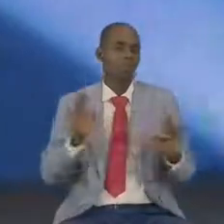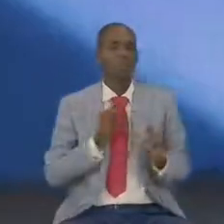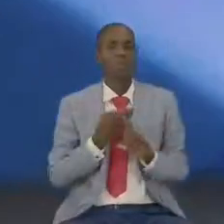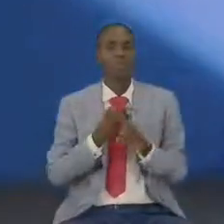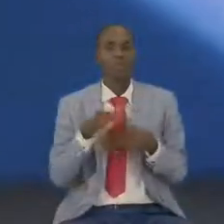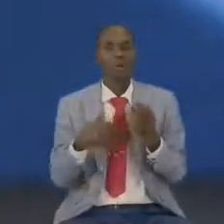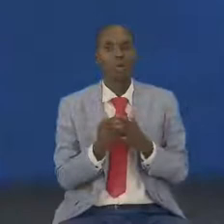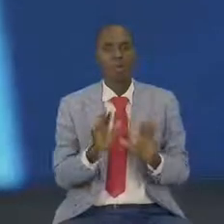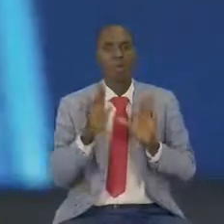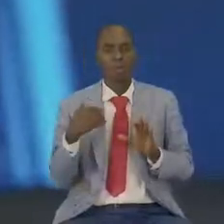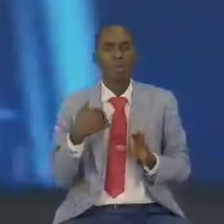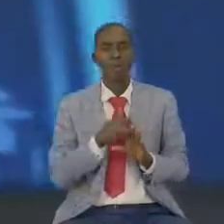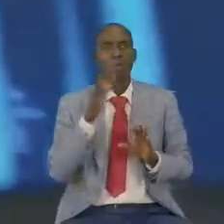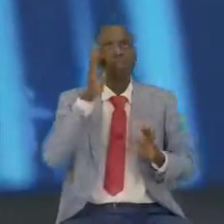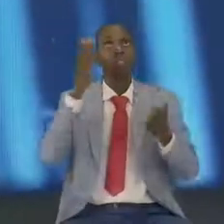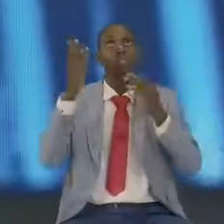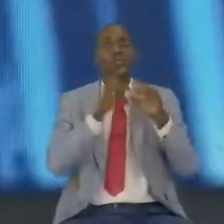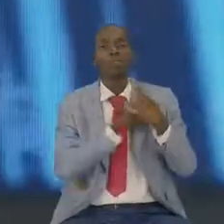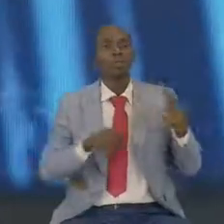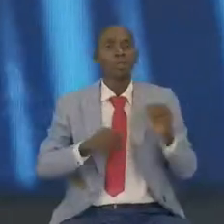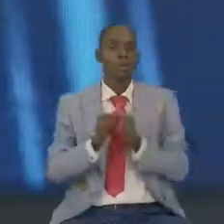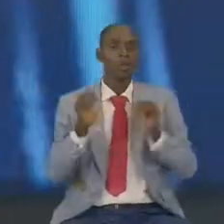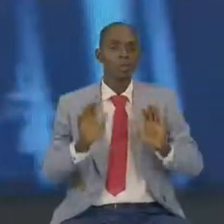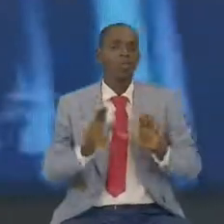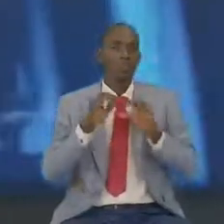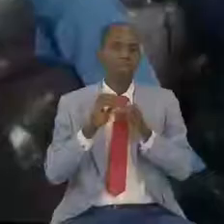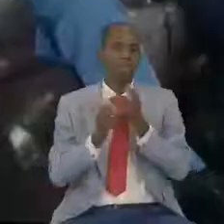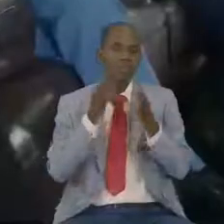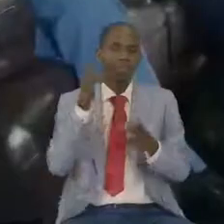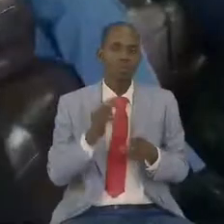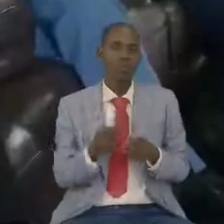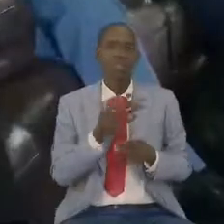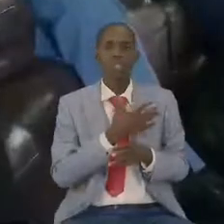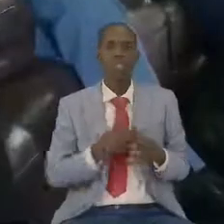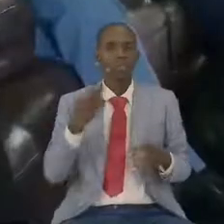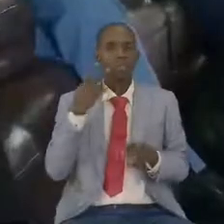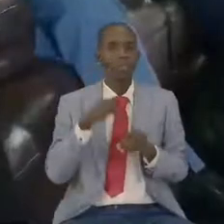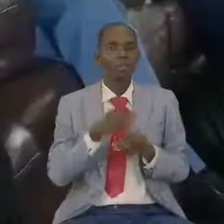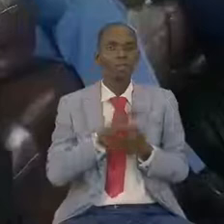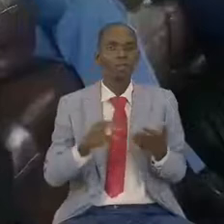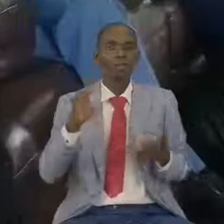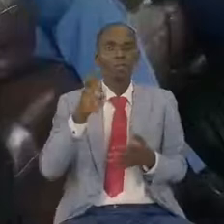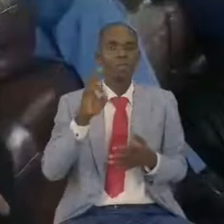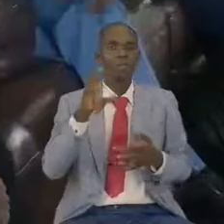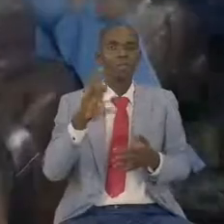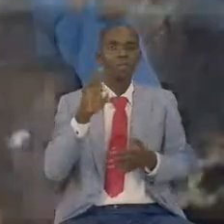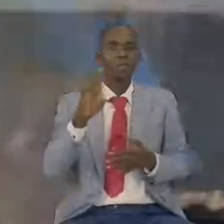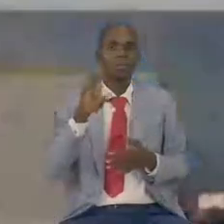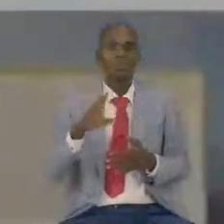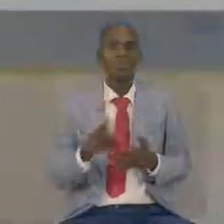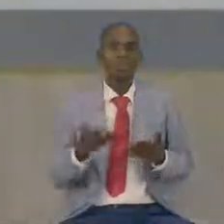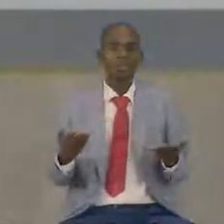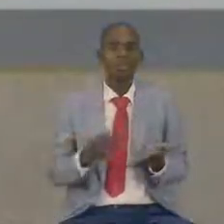et nous allons servir le Seigneur sans crainte au nom de Jésus. Dans le verset 75, voici la